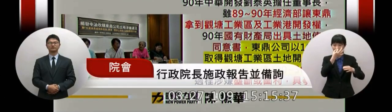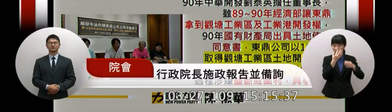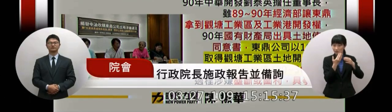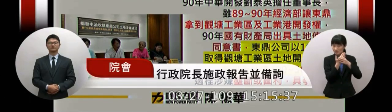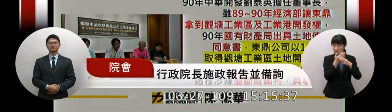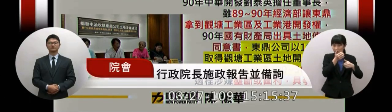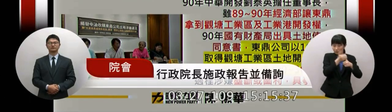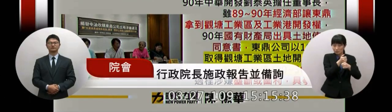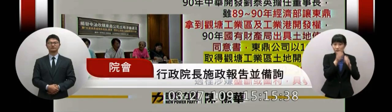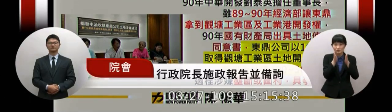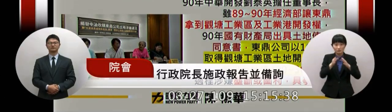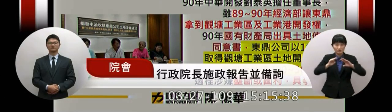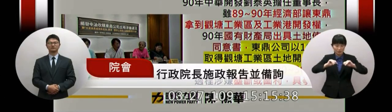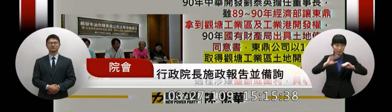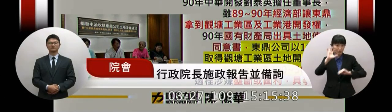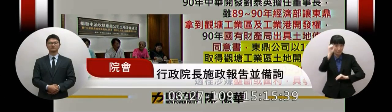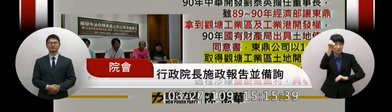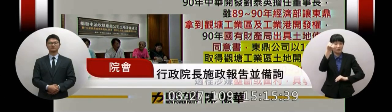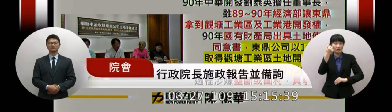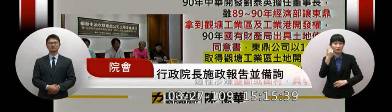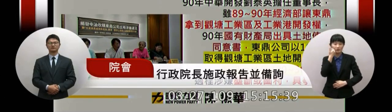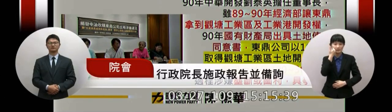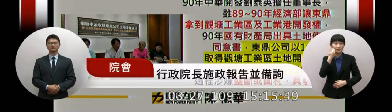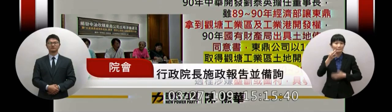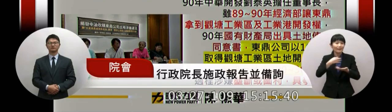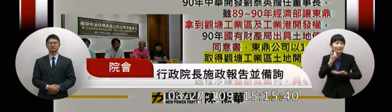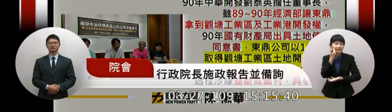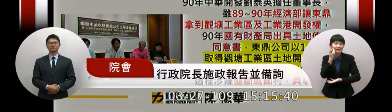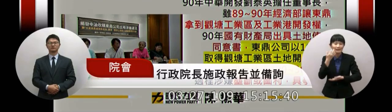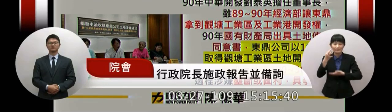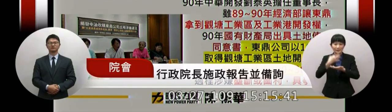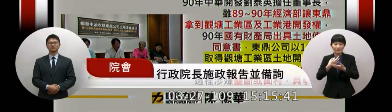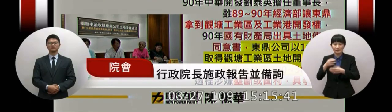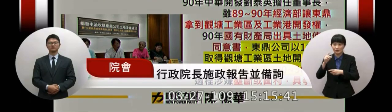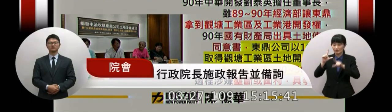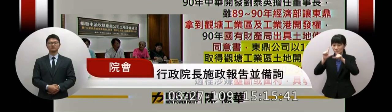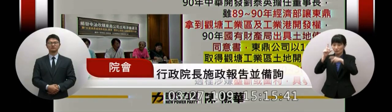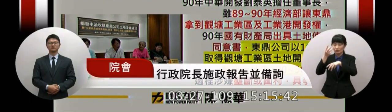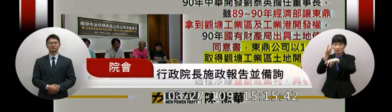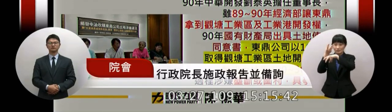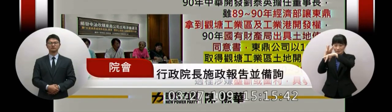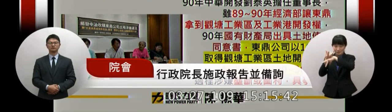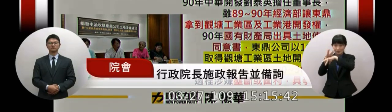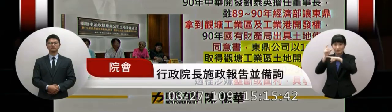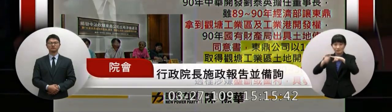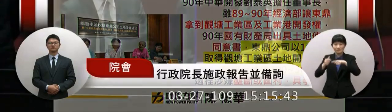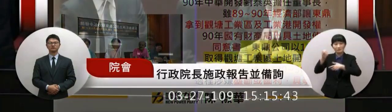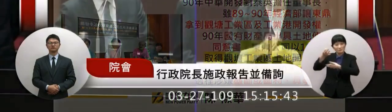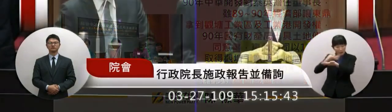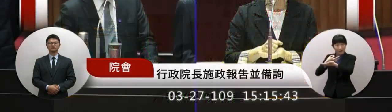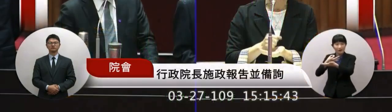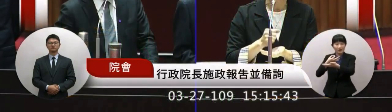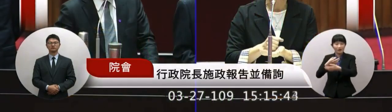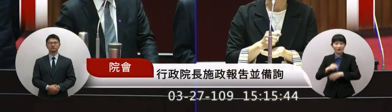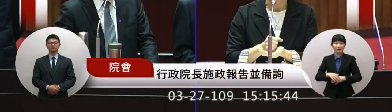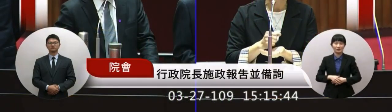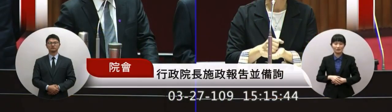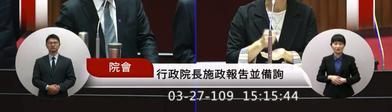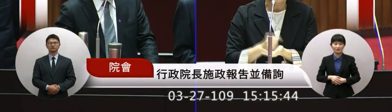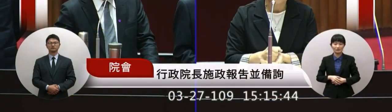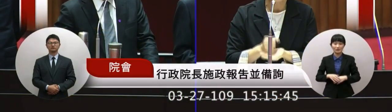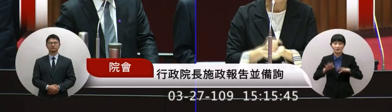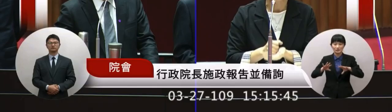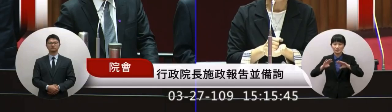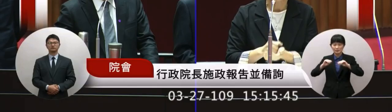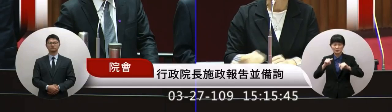个土地的所有权哈，就是卖给那个东鼎公司啦，哈，啊，所以这个土地的取得是有一